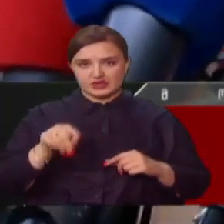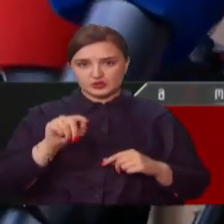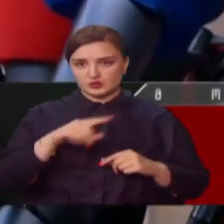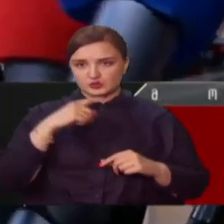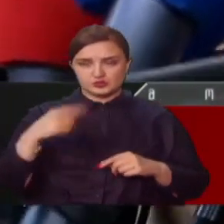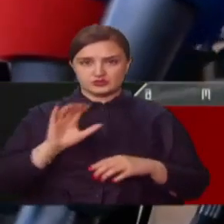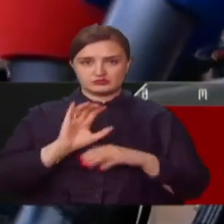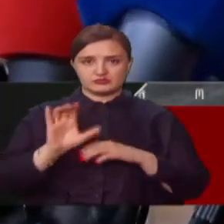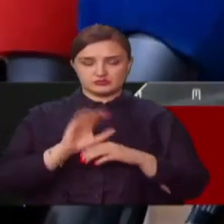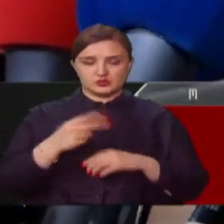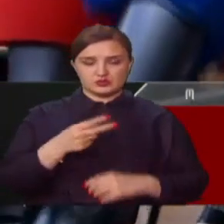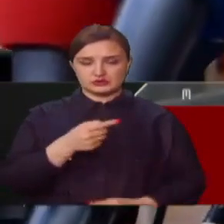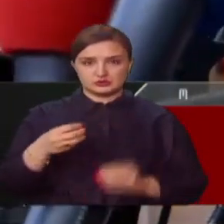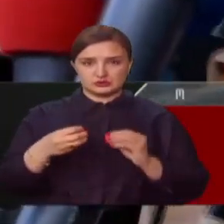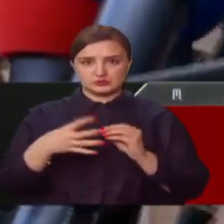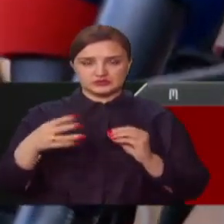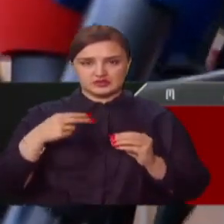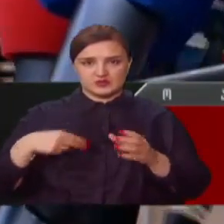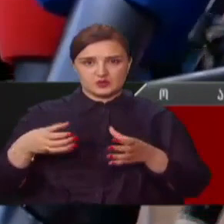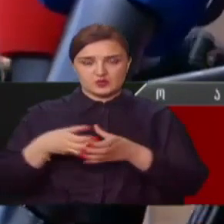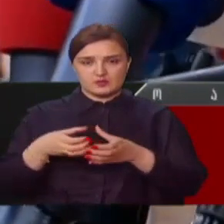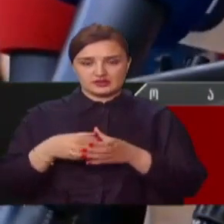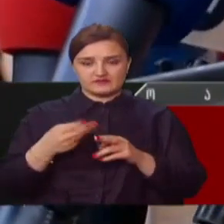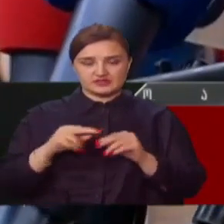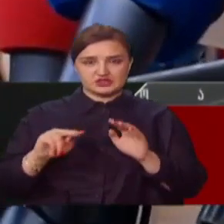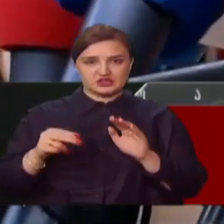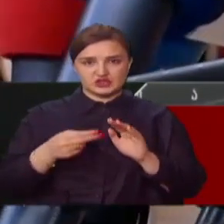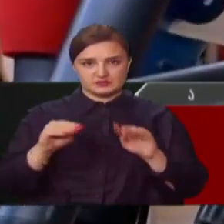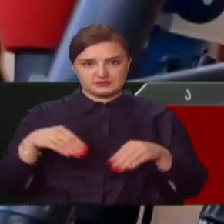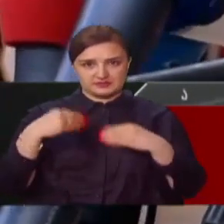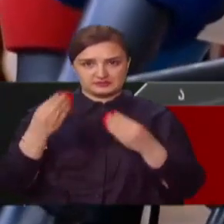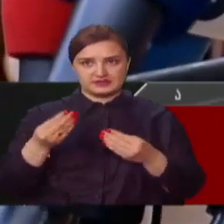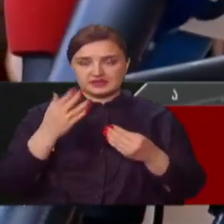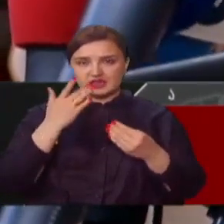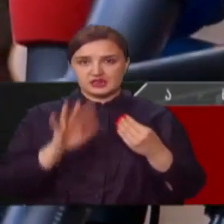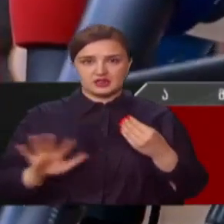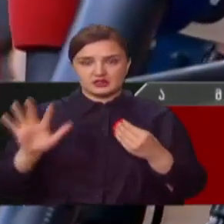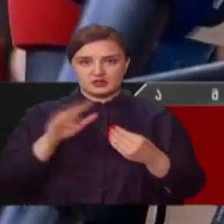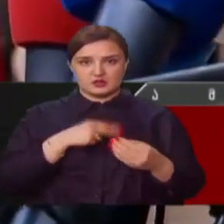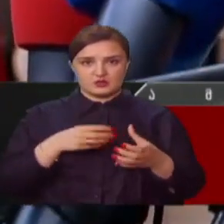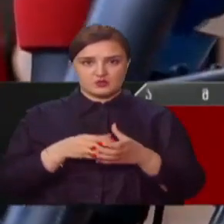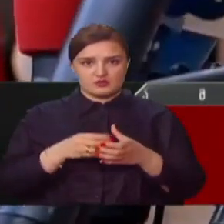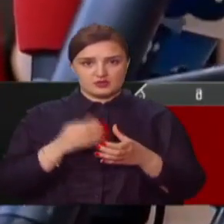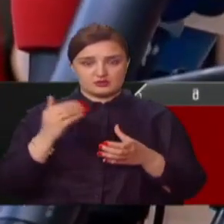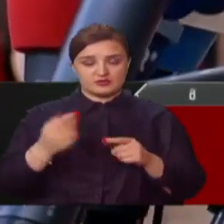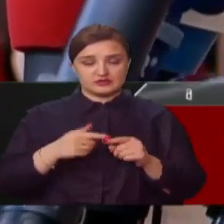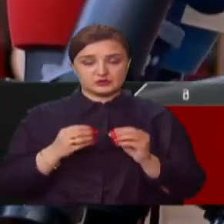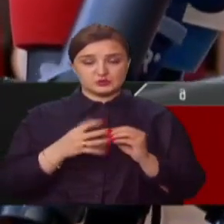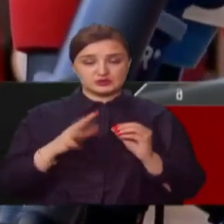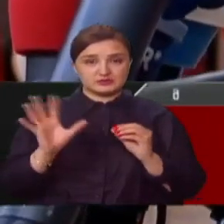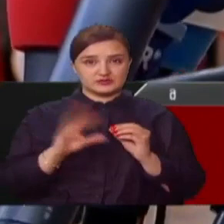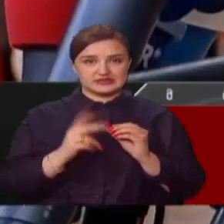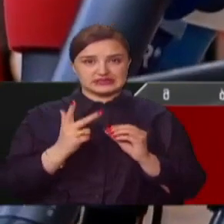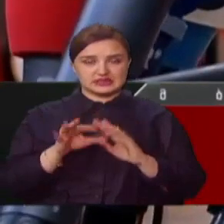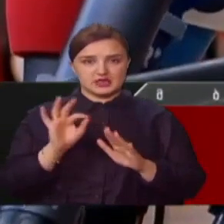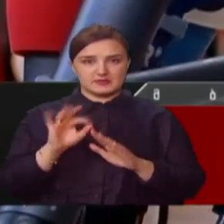რუსეთში გაიზარდა 20-დან 15-მდე კომპანია, რომელიც მათეს ჩიპები მიეწოდა, დასავლური კომპანიებია. ამ 15-დან 3 კი